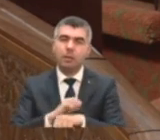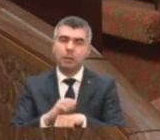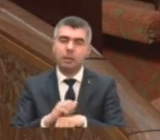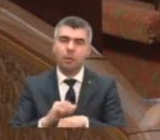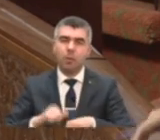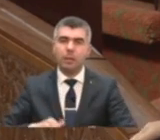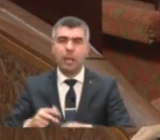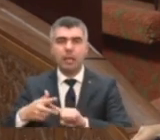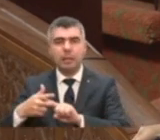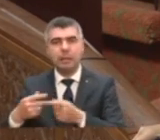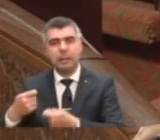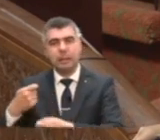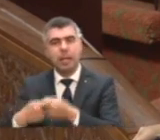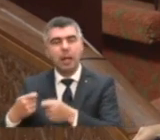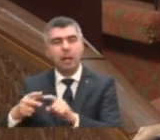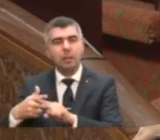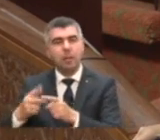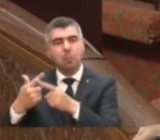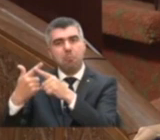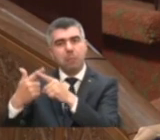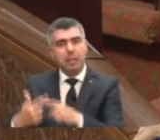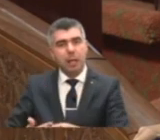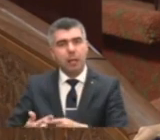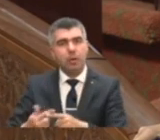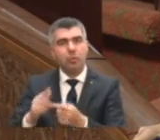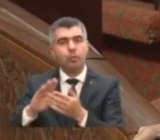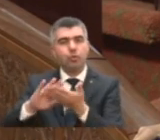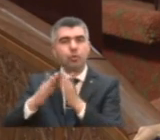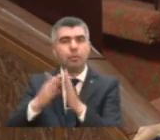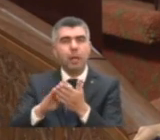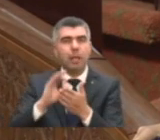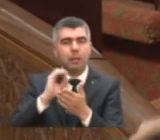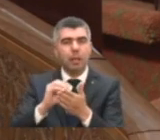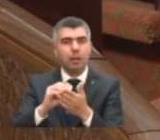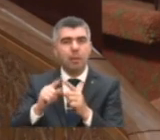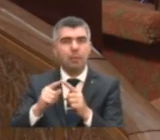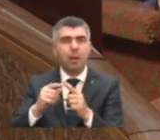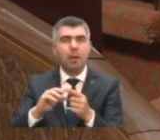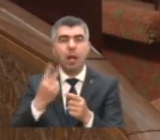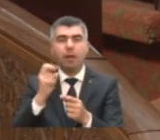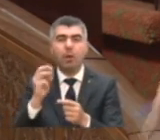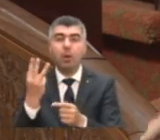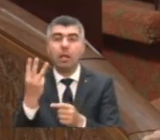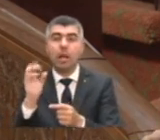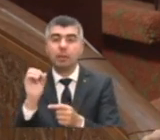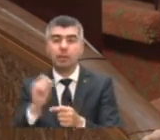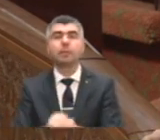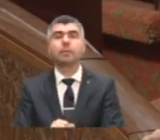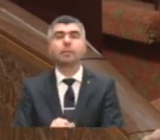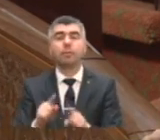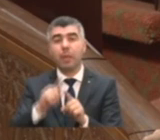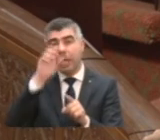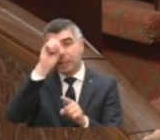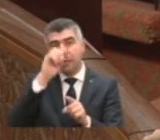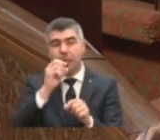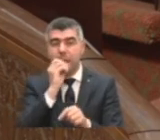والتجارة والاقتصاد والمالية والجمعية المهنية لشركات الإسمنت اللي كتهدف في أفق 2030 بزاف الحوايج، منها التثمين الطاقي